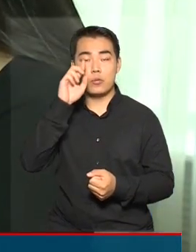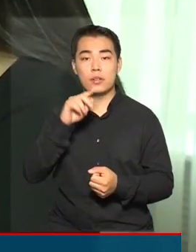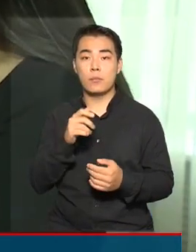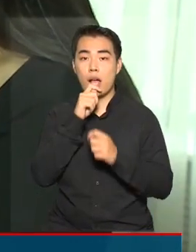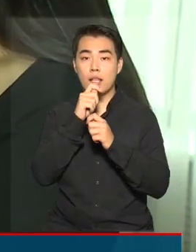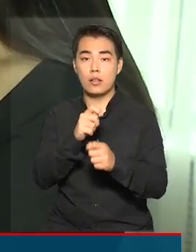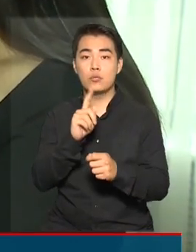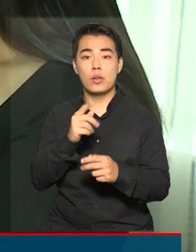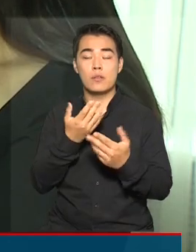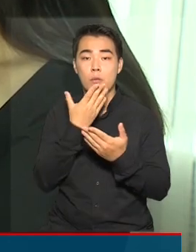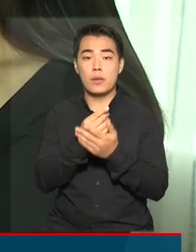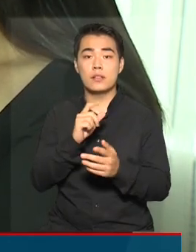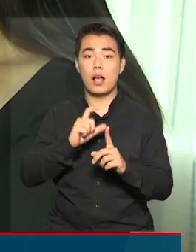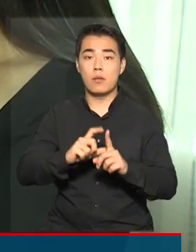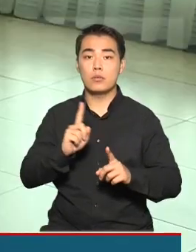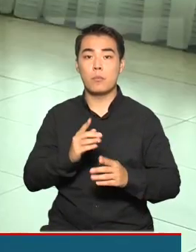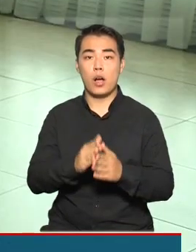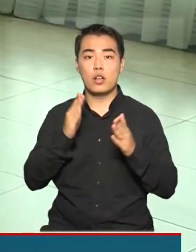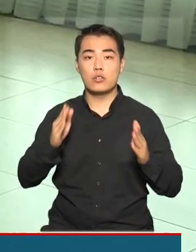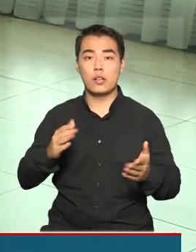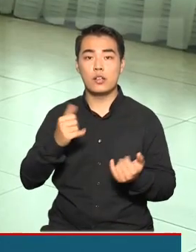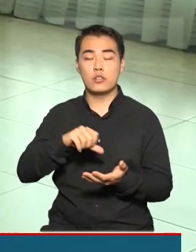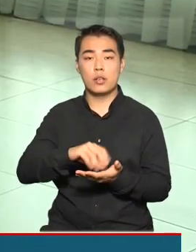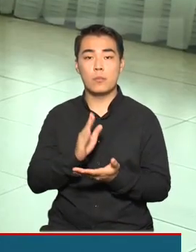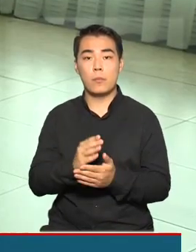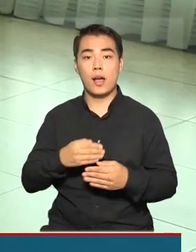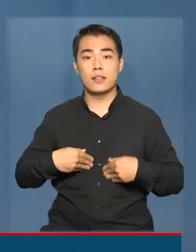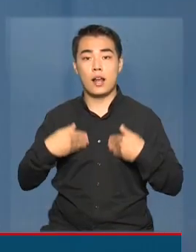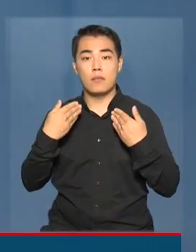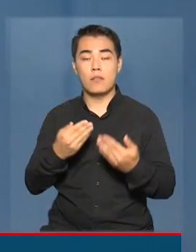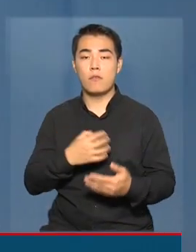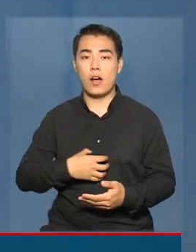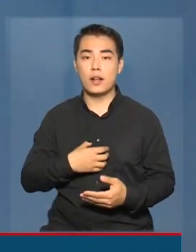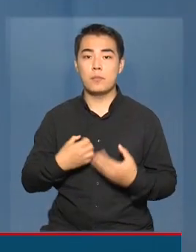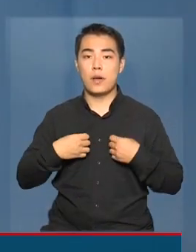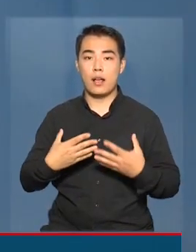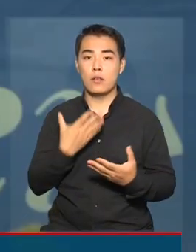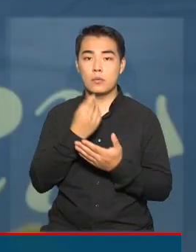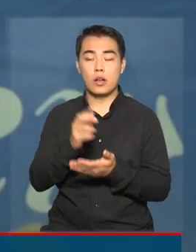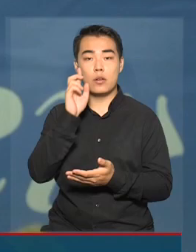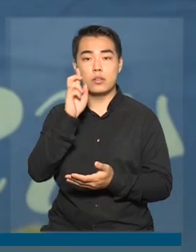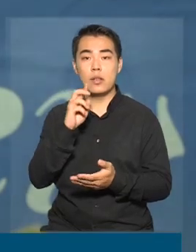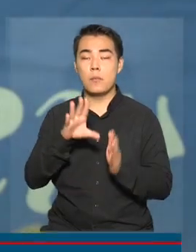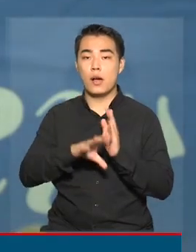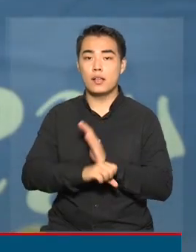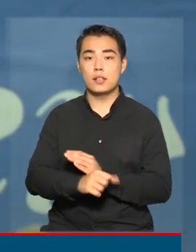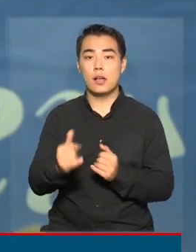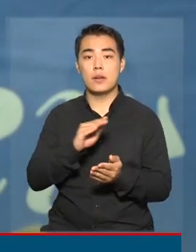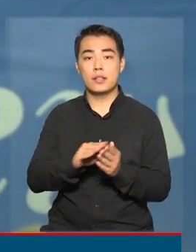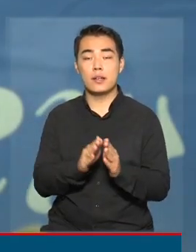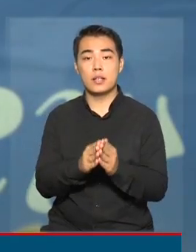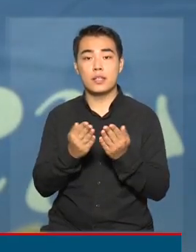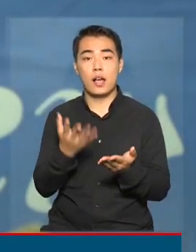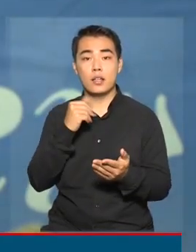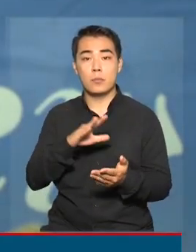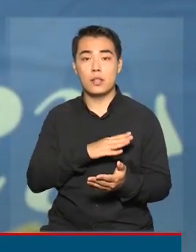награды. Однако, по его словам, большая честь получить поздравления в такой важный праздник для страны. Последняя книга, которую